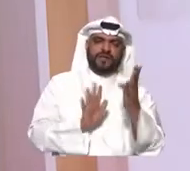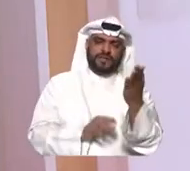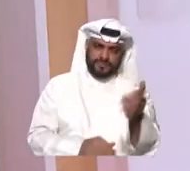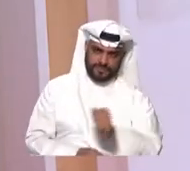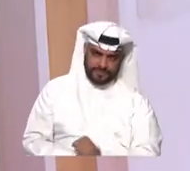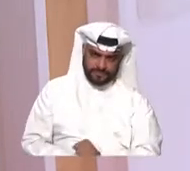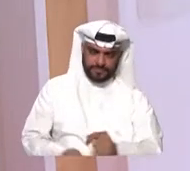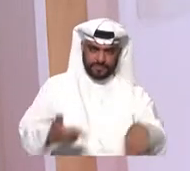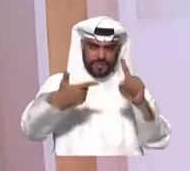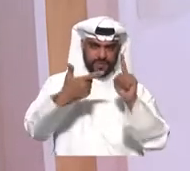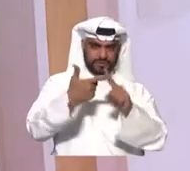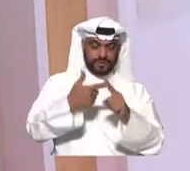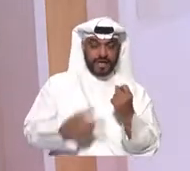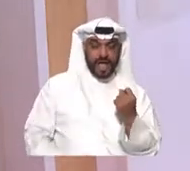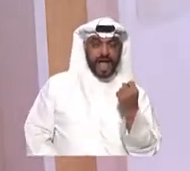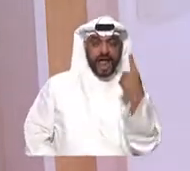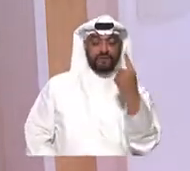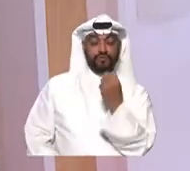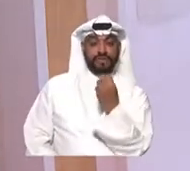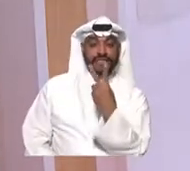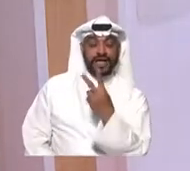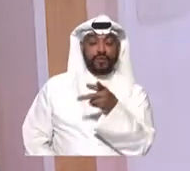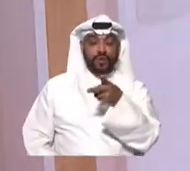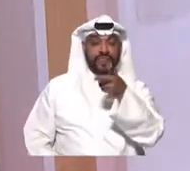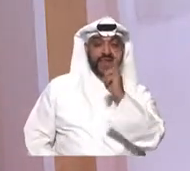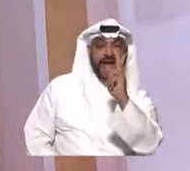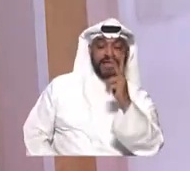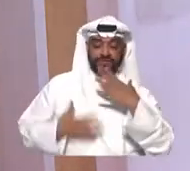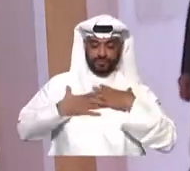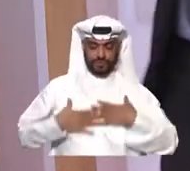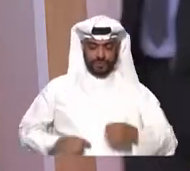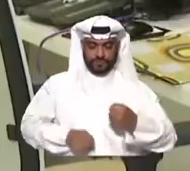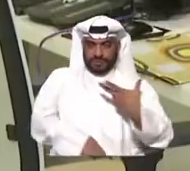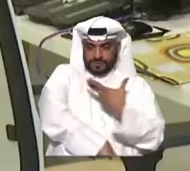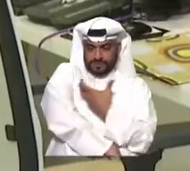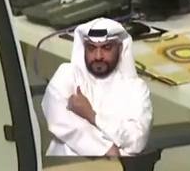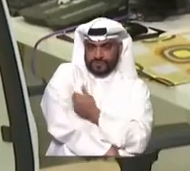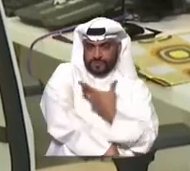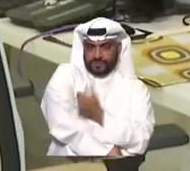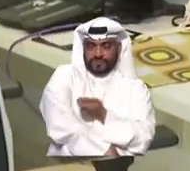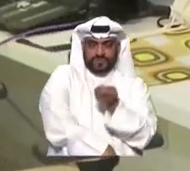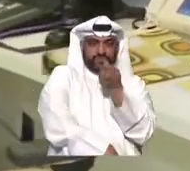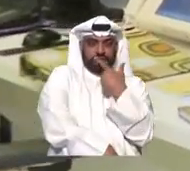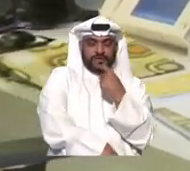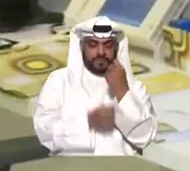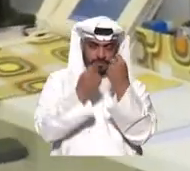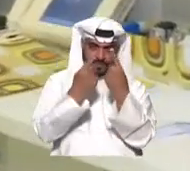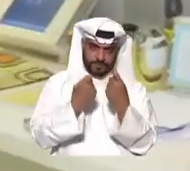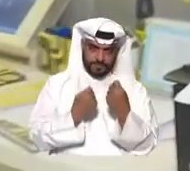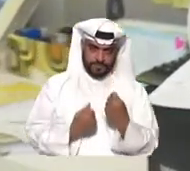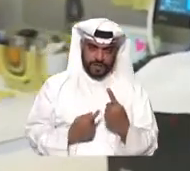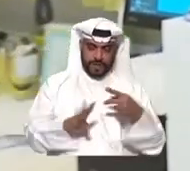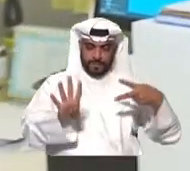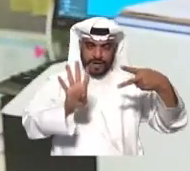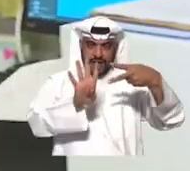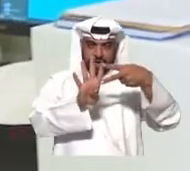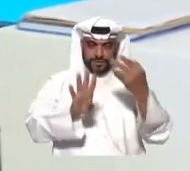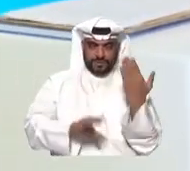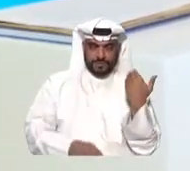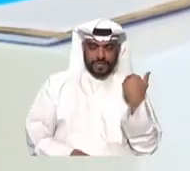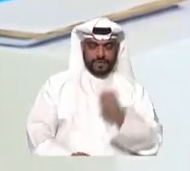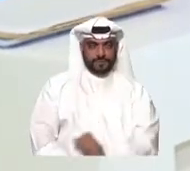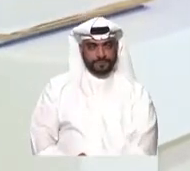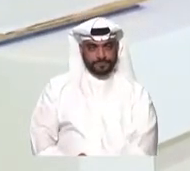فيما تم تسجيل 1212 حالة شفاء من الإصابة بكوفيد-19 في الساعات 24